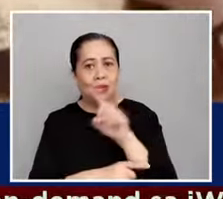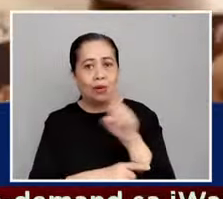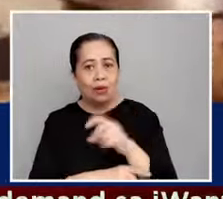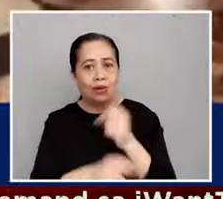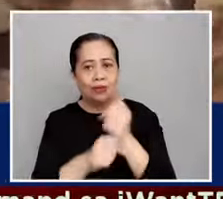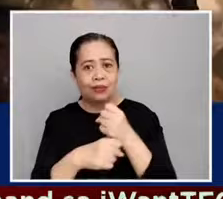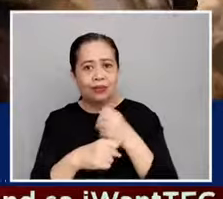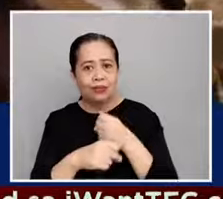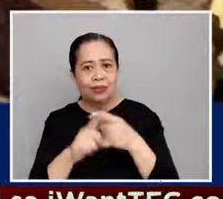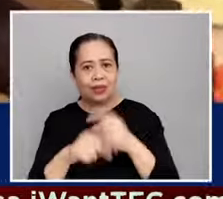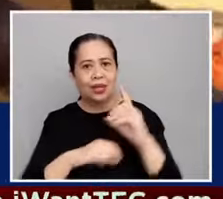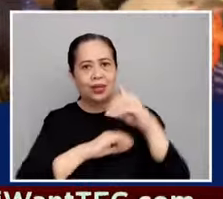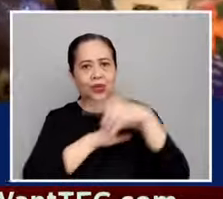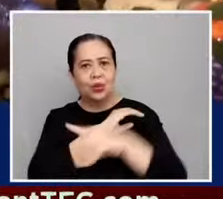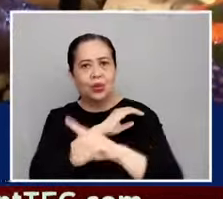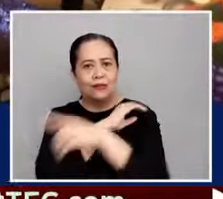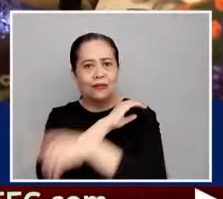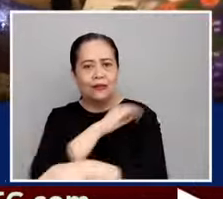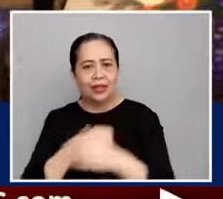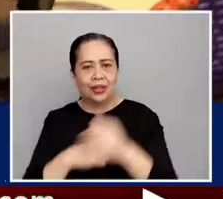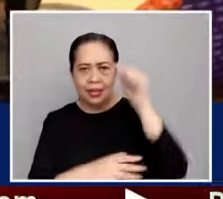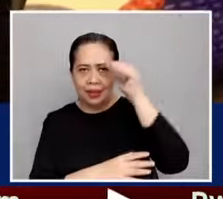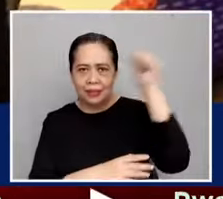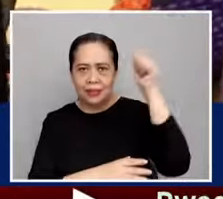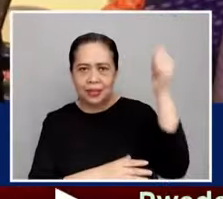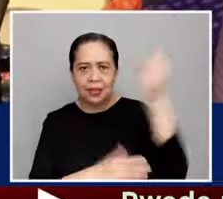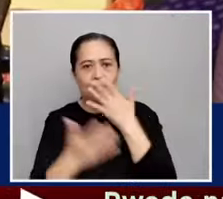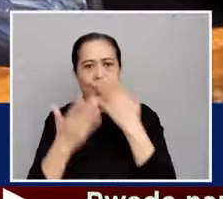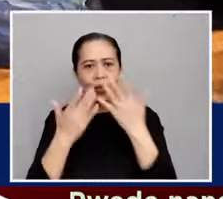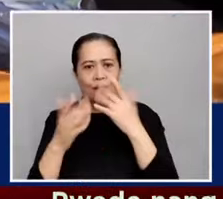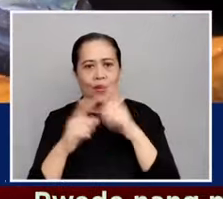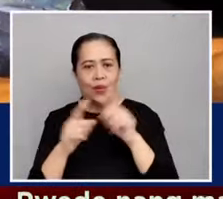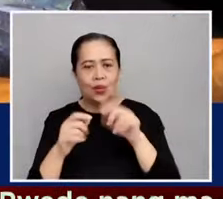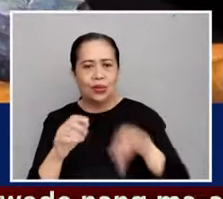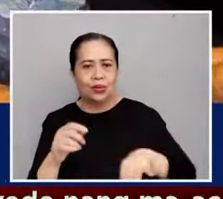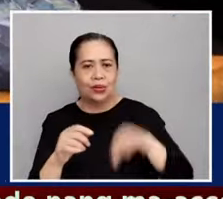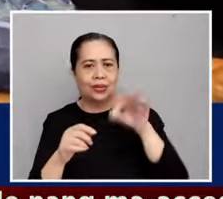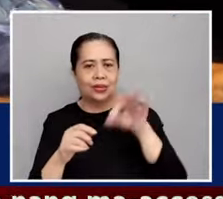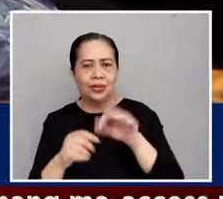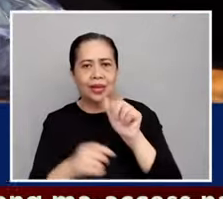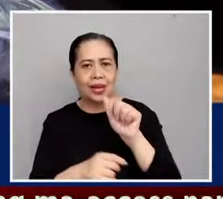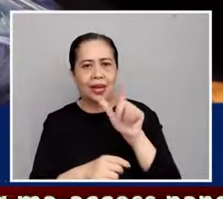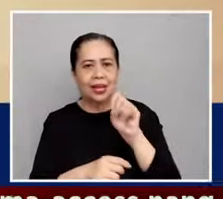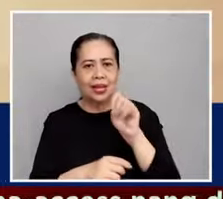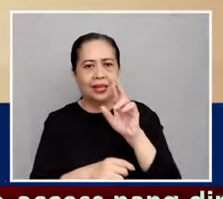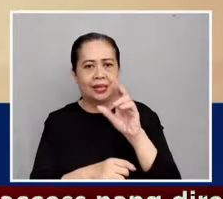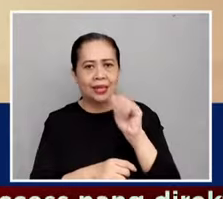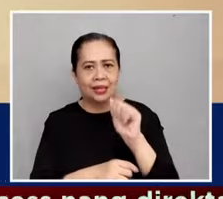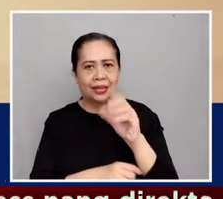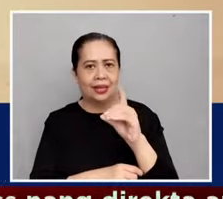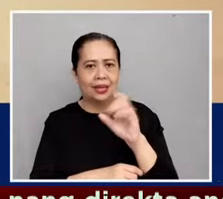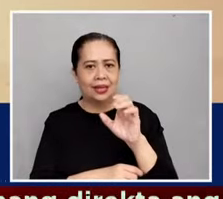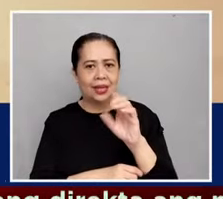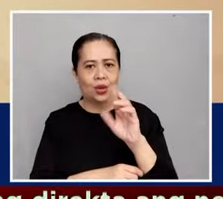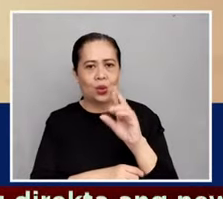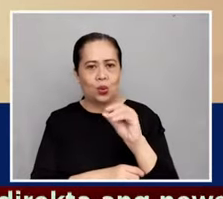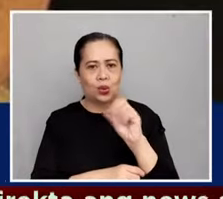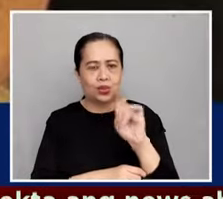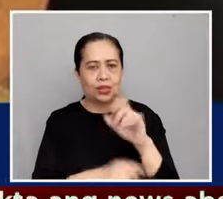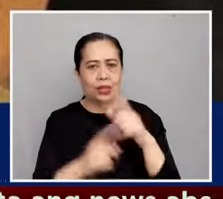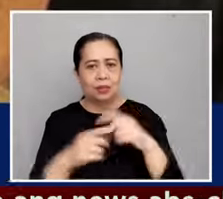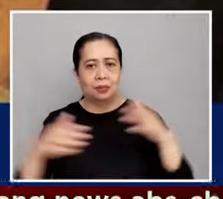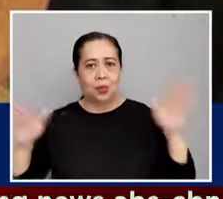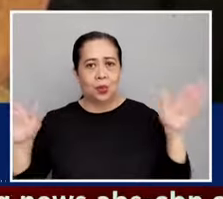naging mga dolphin. Abstract colors concept naman ang kontribusyon ni na Alessandra at Asunta de Rossi. Ang mga pakpak namang